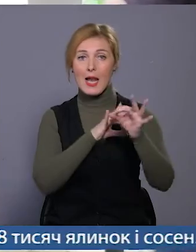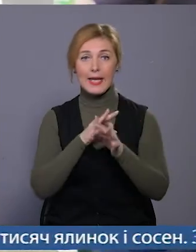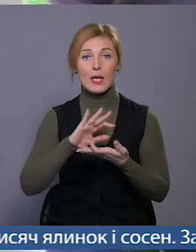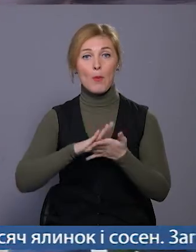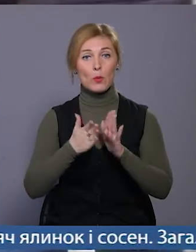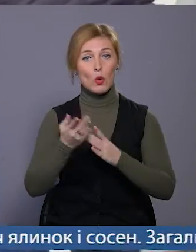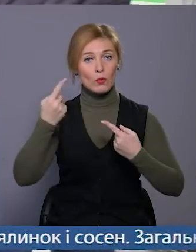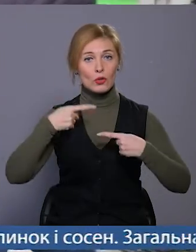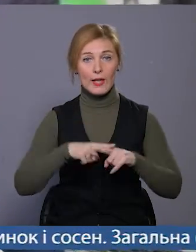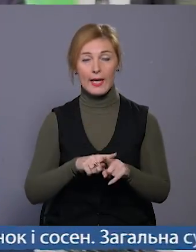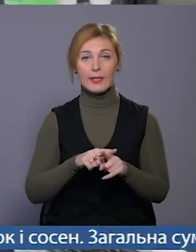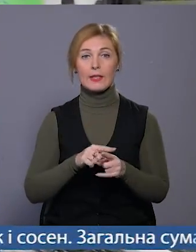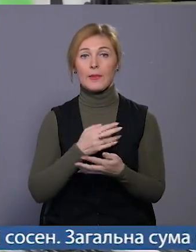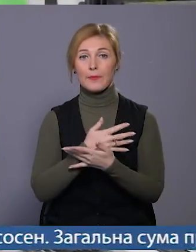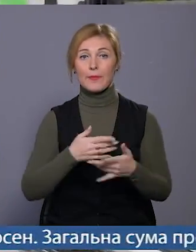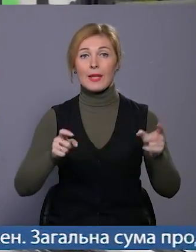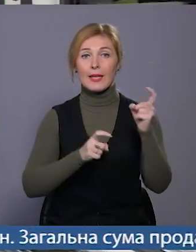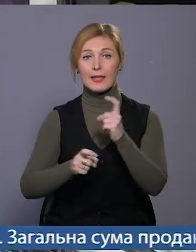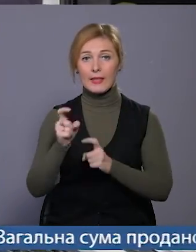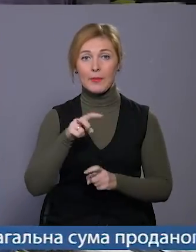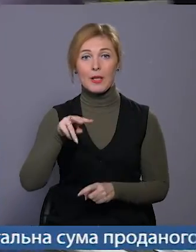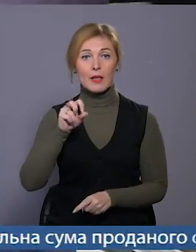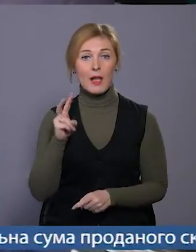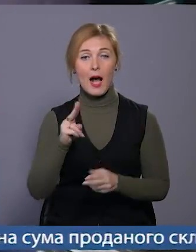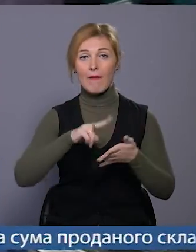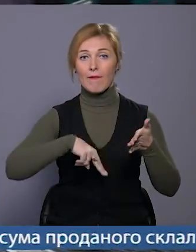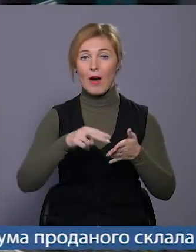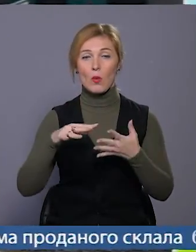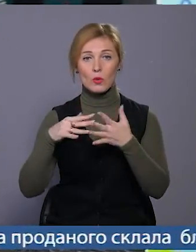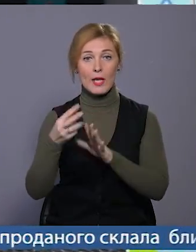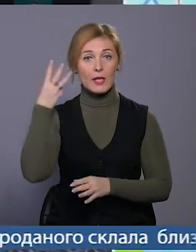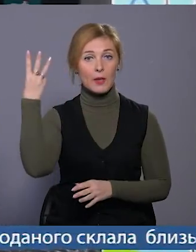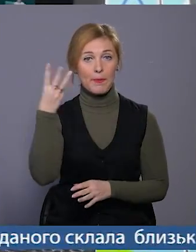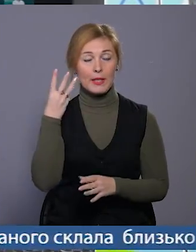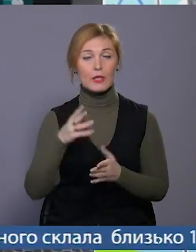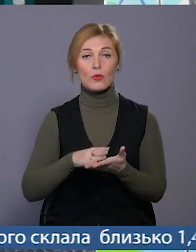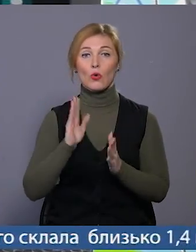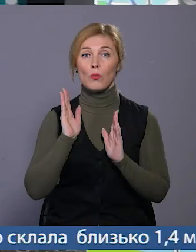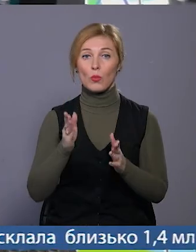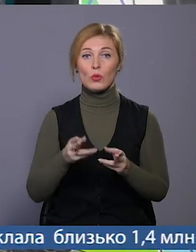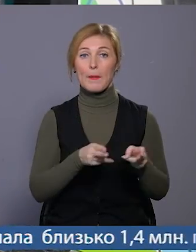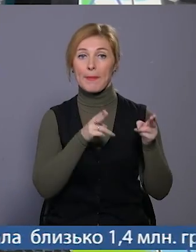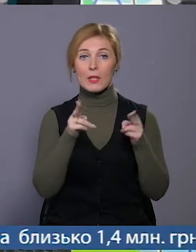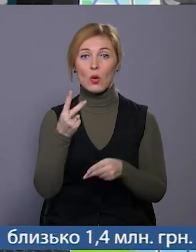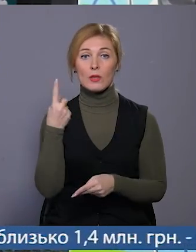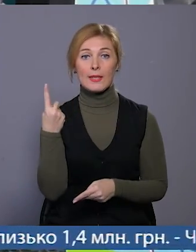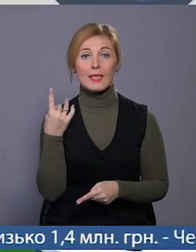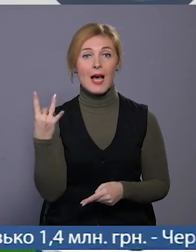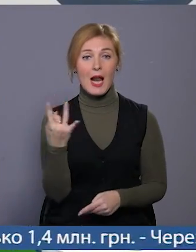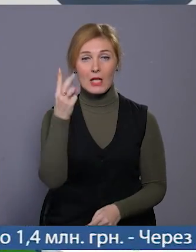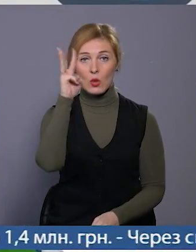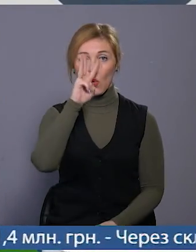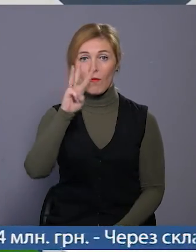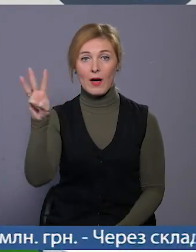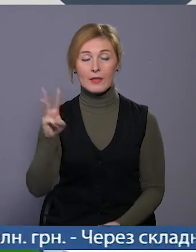техніку, тару з-під побутової хімії, лаків та фарб. У села Хмельницької тергромади буде приїздити раз у квартал.